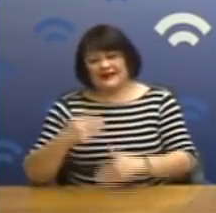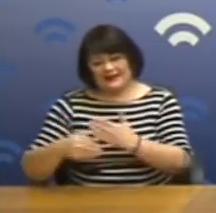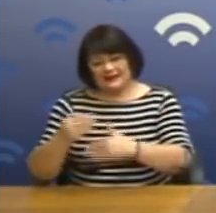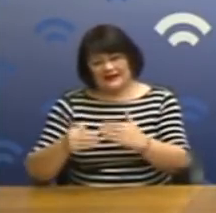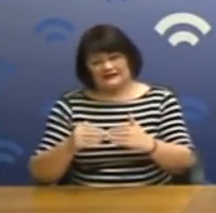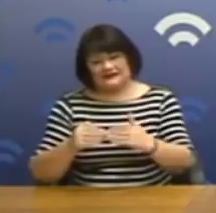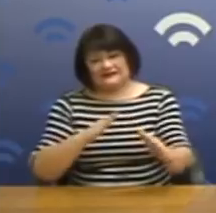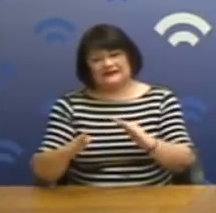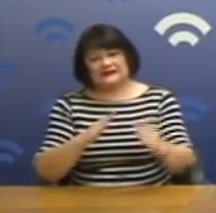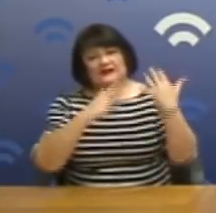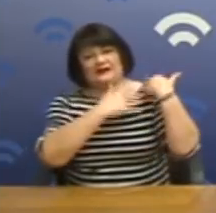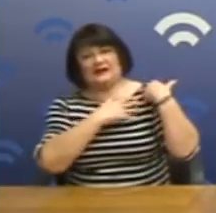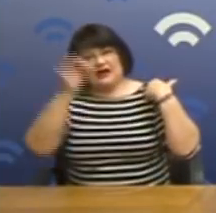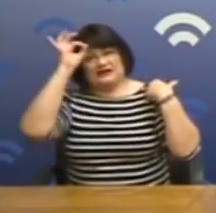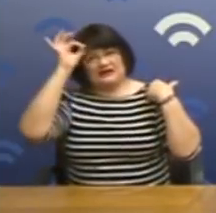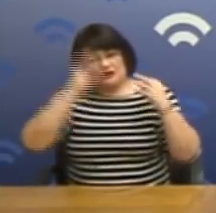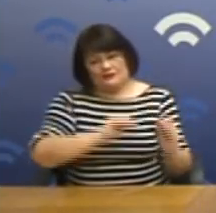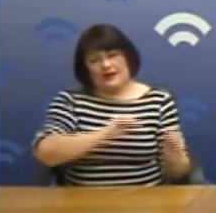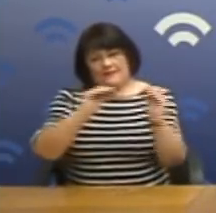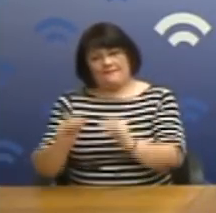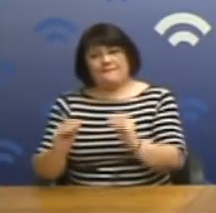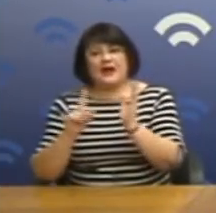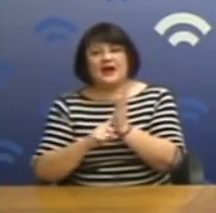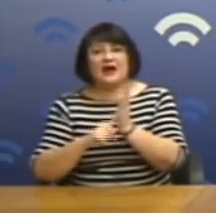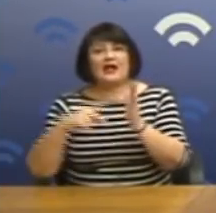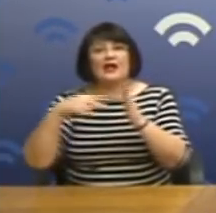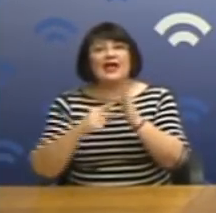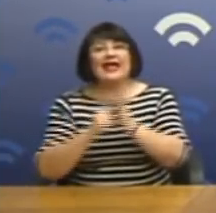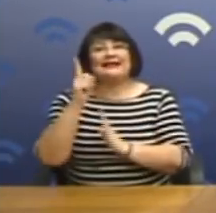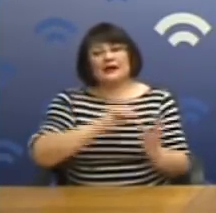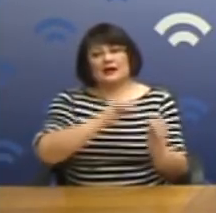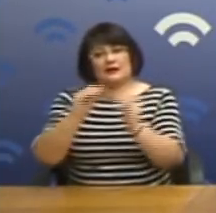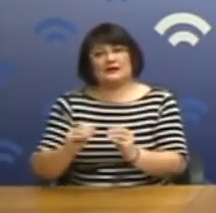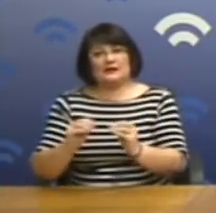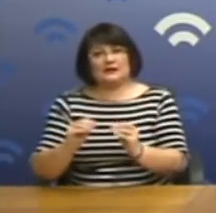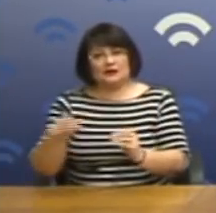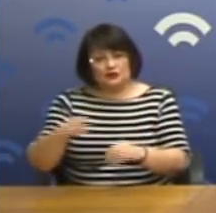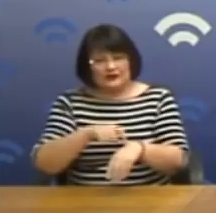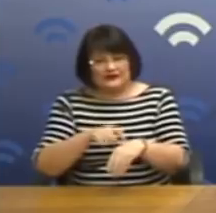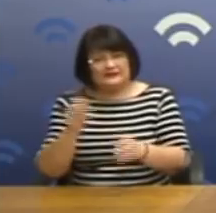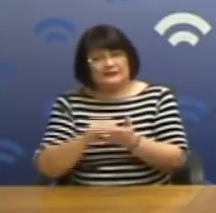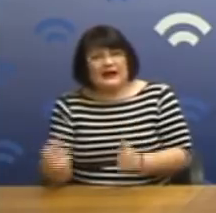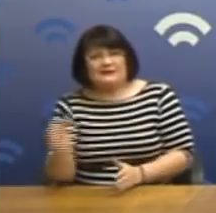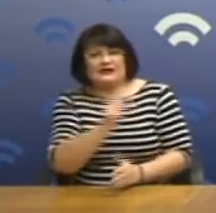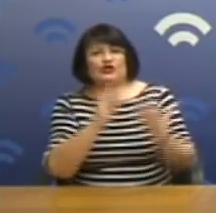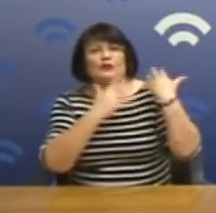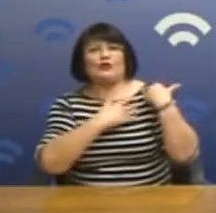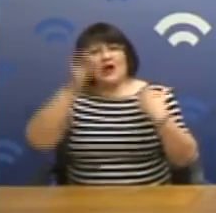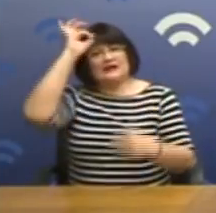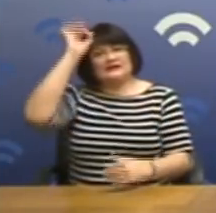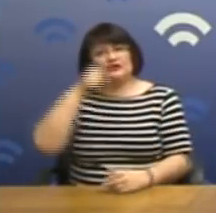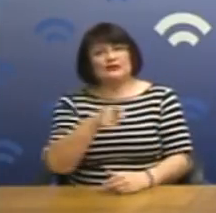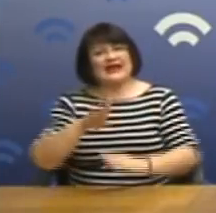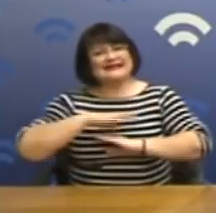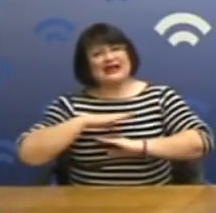την αρμοδιότητα της αστυνομίας με νόμο του 2011. Τώρα έρχεστε να το επαναφέρετε, προσθέτοντας επιπλέον και το